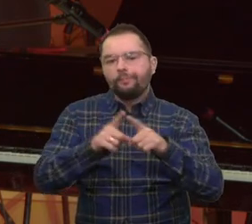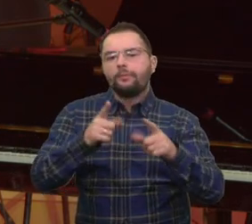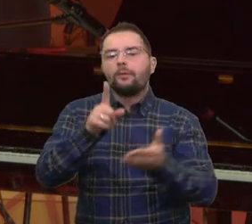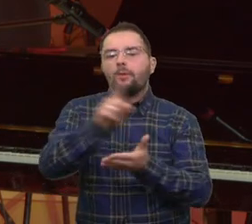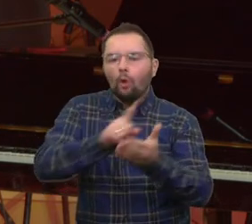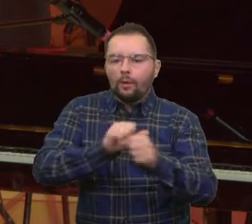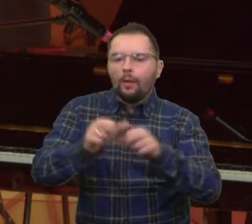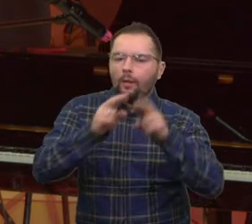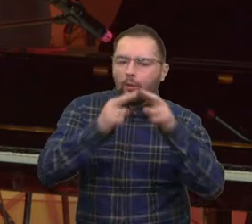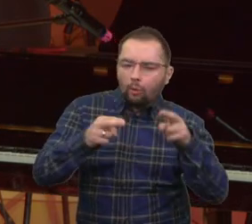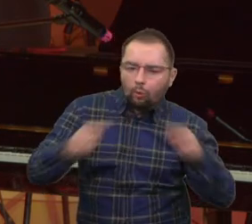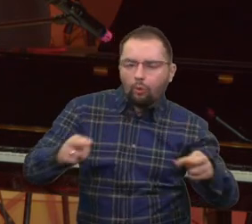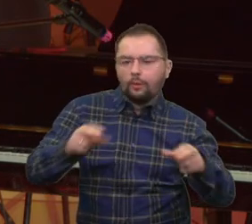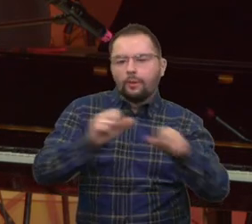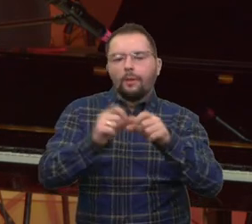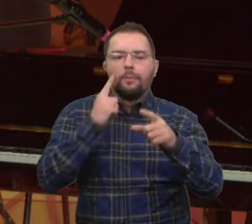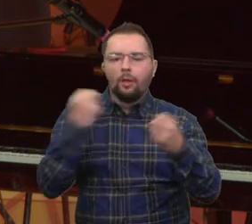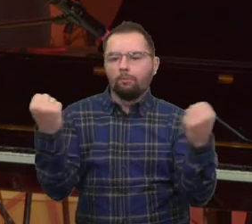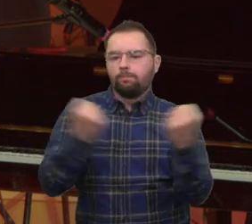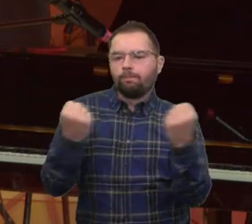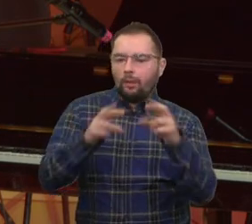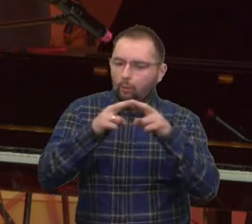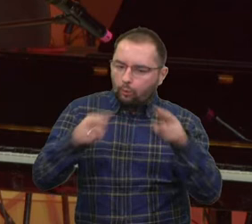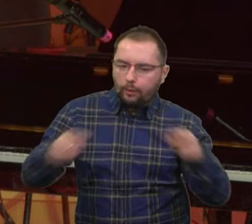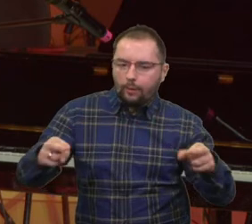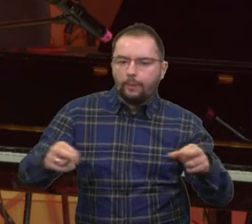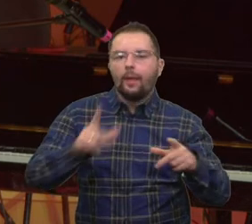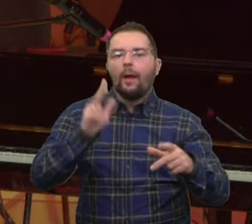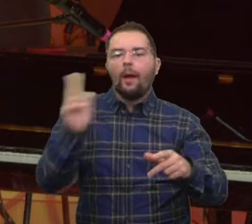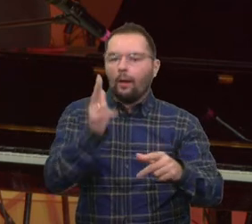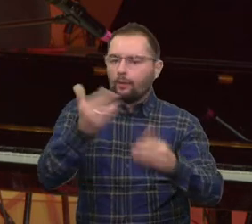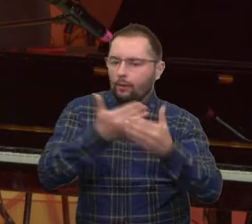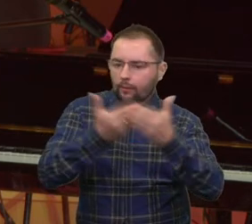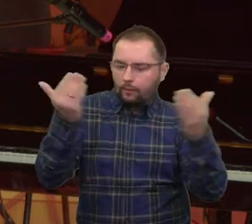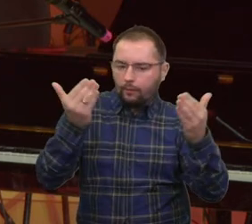różnorodny i był silny tą różnorodnością. Każdego dnia